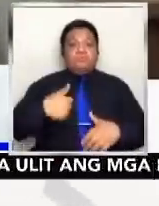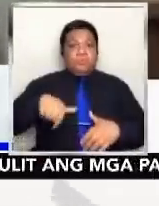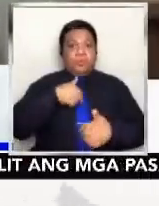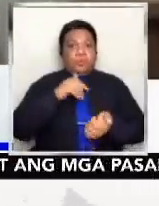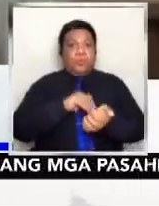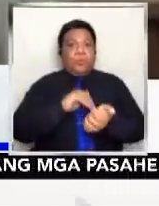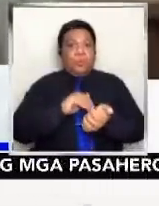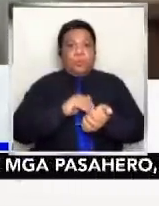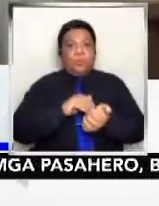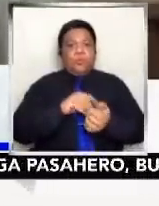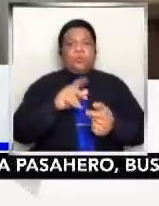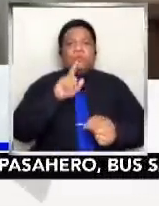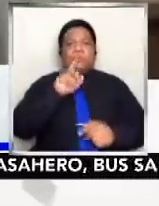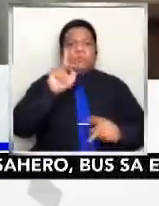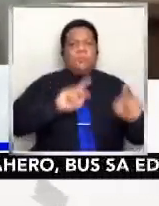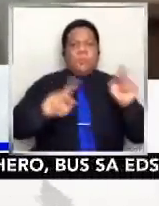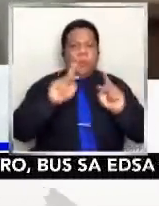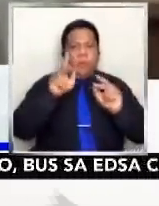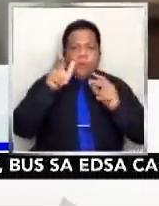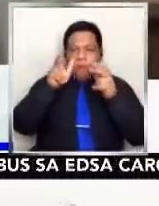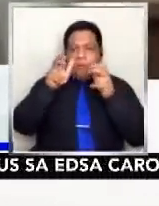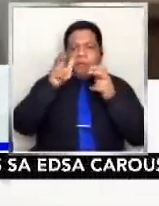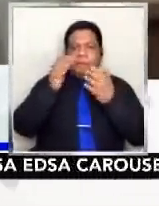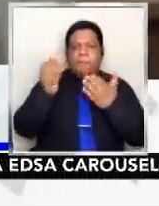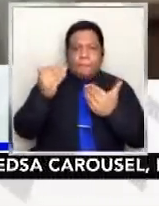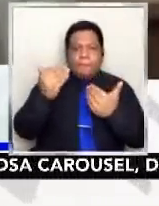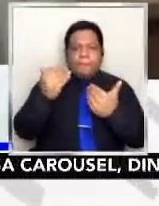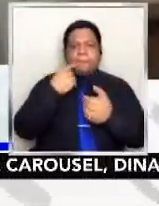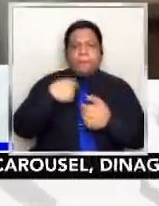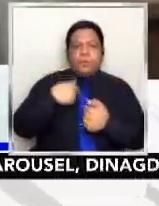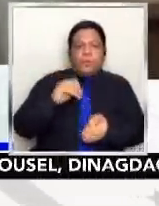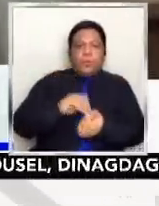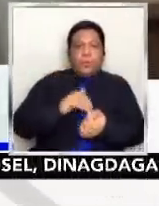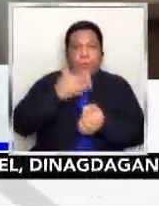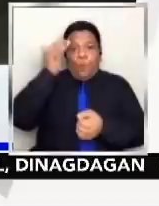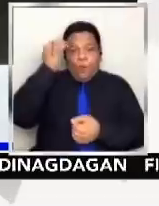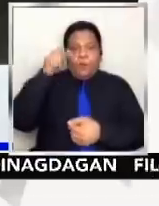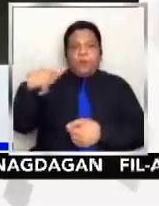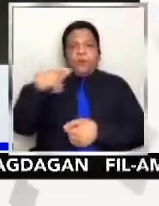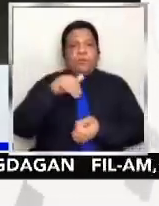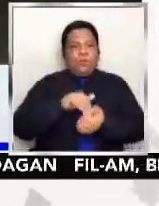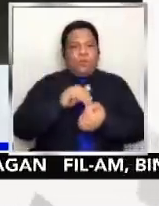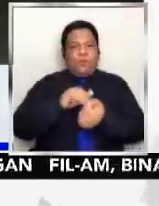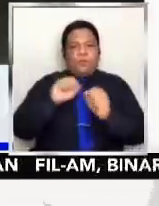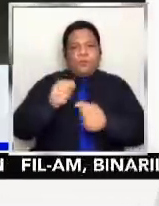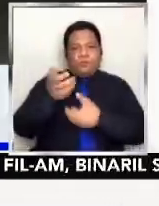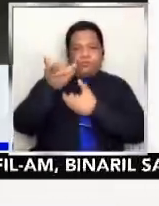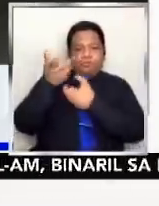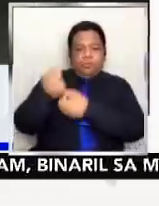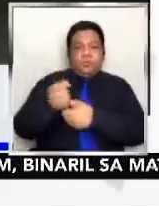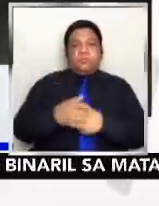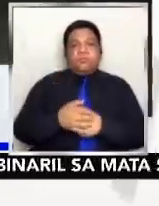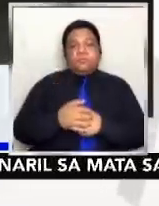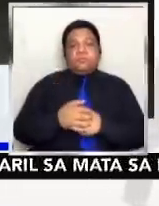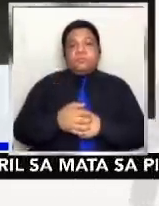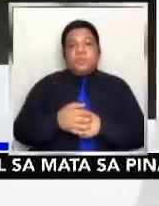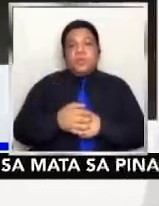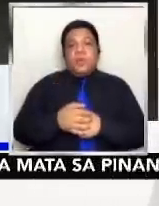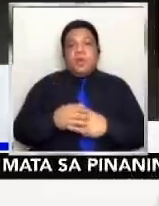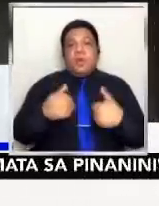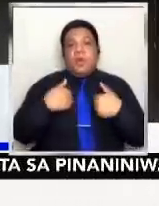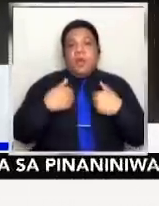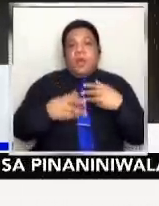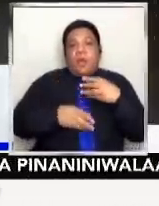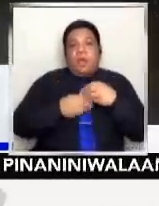tayo ng mga tao dahil alam nila na tayo naman po ay mapagkakatiwalaan. Dagdag pa ng isang miyembro ng DOH